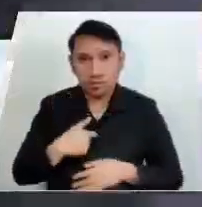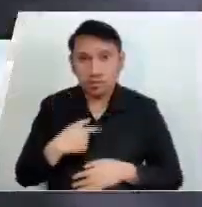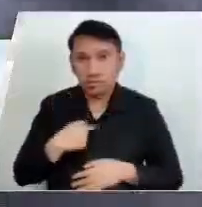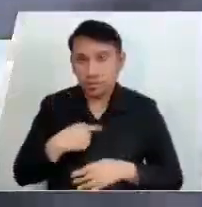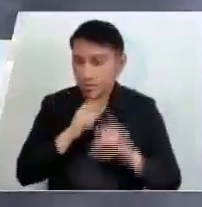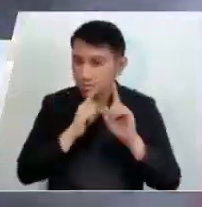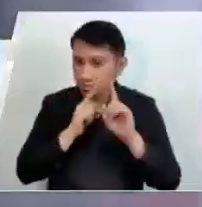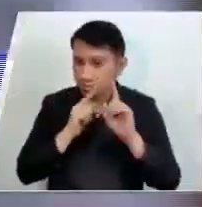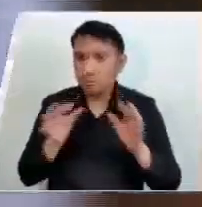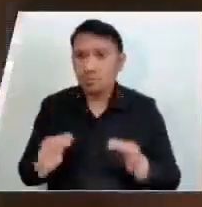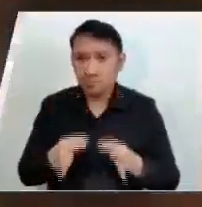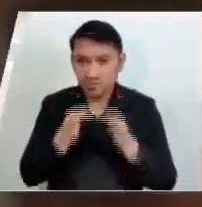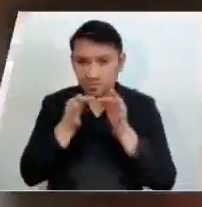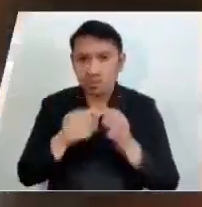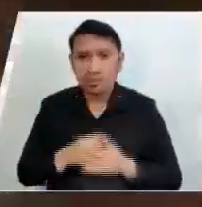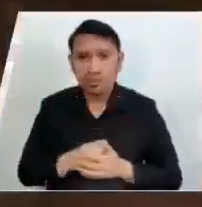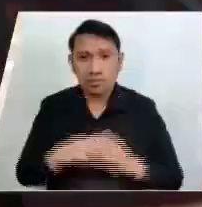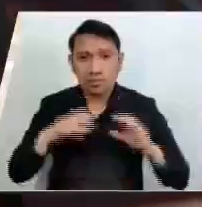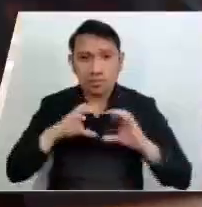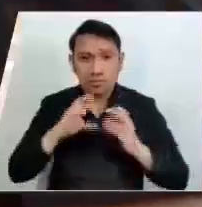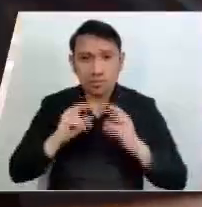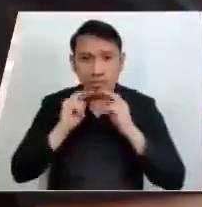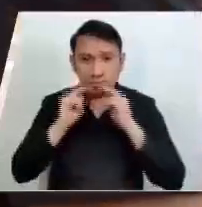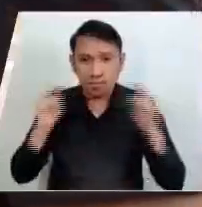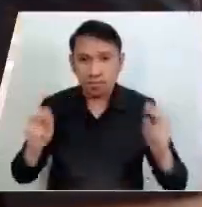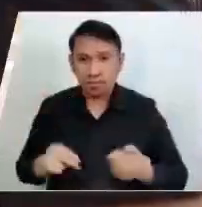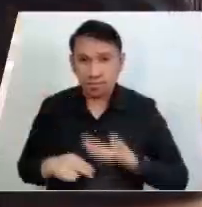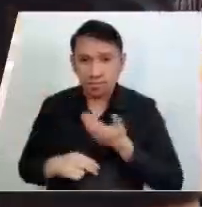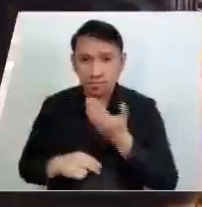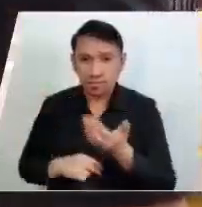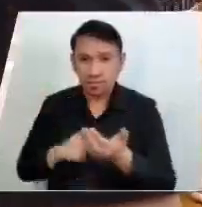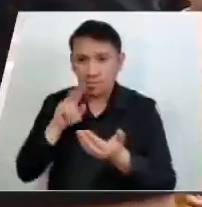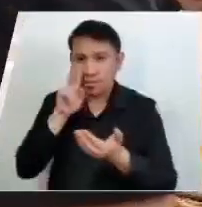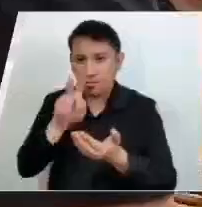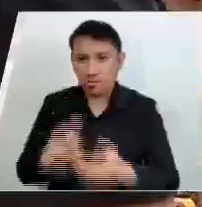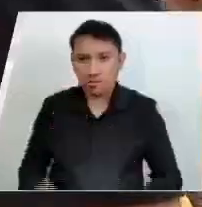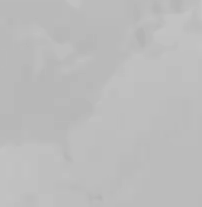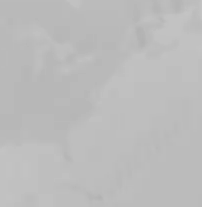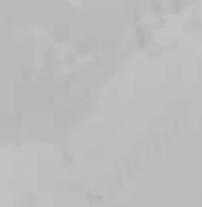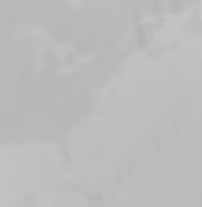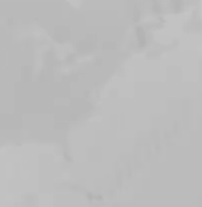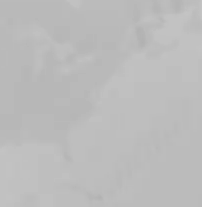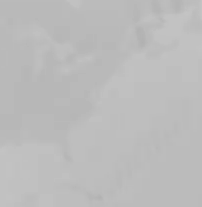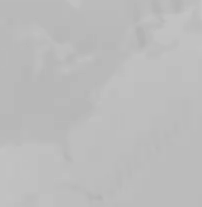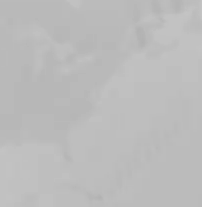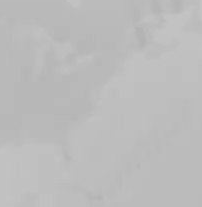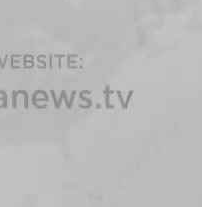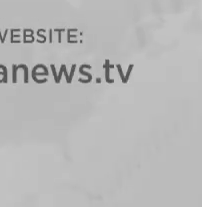Para sa GMA Integrated News, Maki Pulido ang inyong saksi.